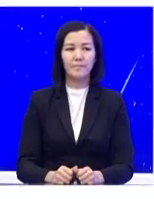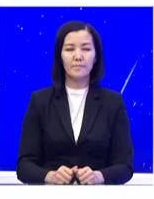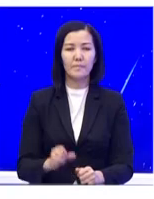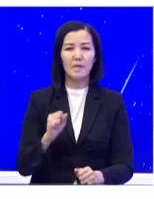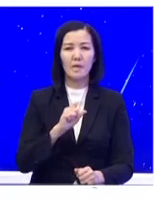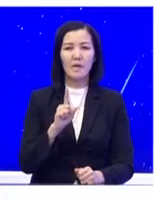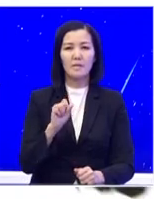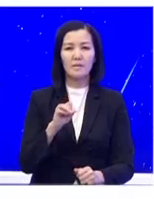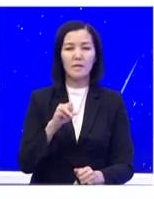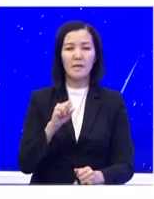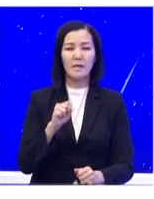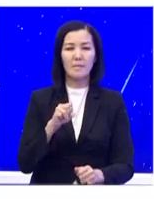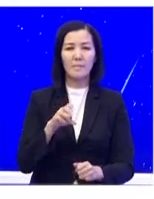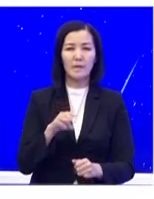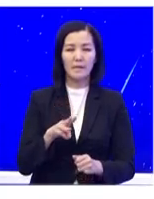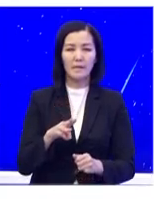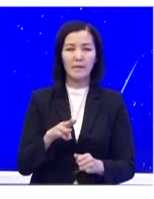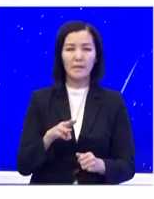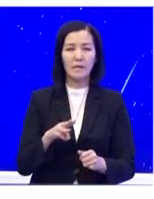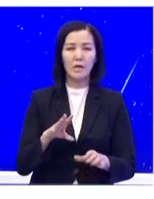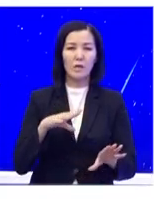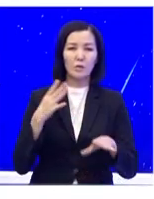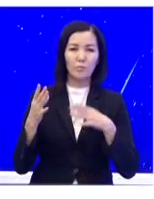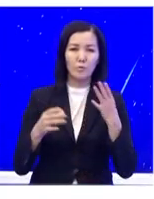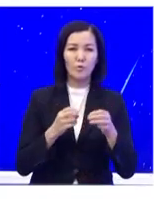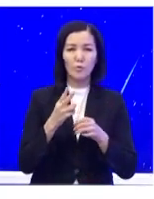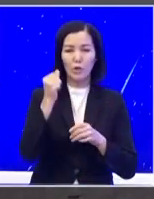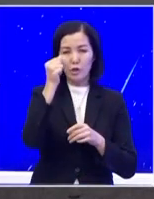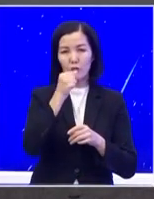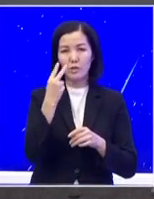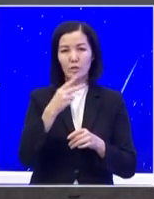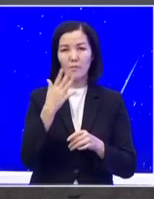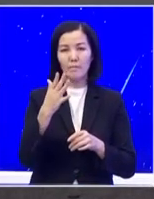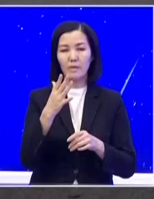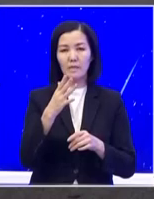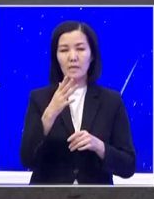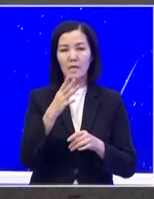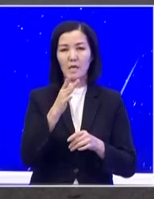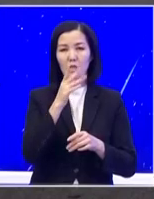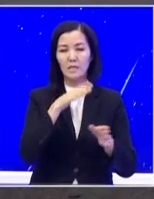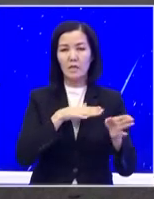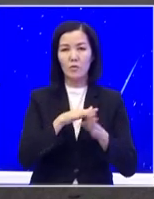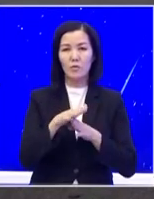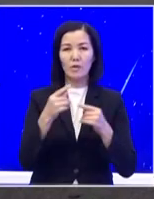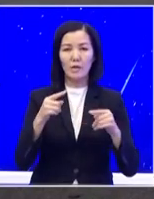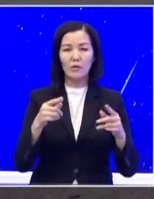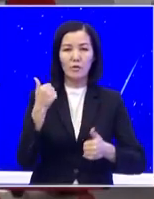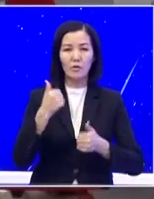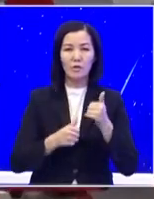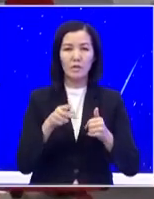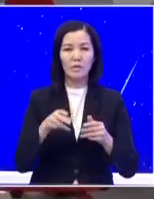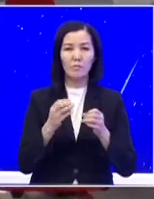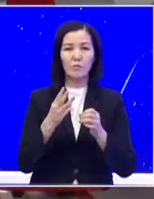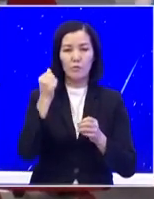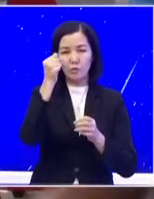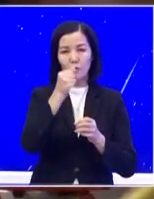Азамат Нұқошев 12 жылдан бері дзюдомен кәсіби тұрғыда айналысып келеді. Биыл жасы 25-те. Түрлі деңгейде өткен жарыстардың жеңімпаз атанды. Әйтсе де 2013